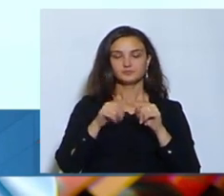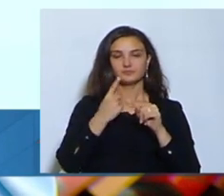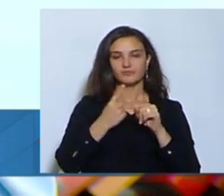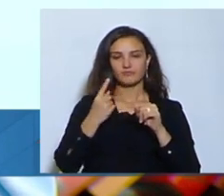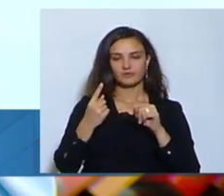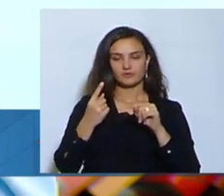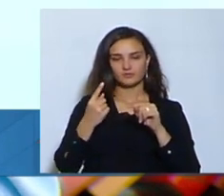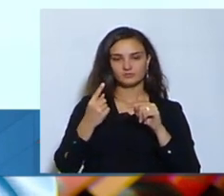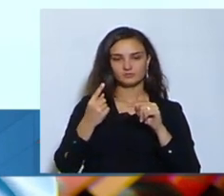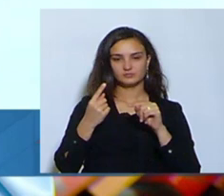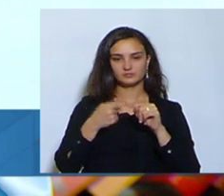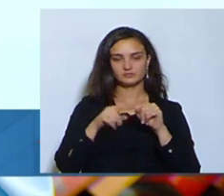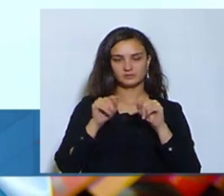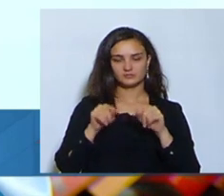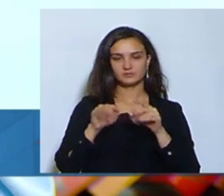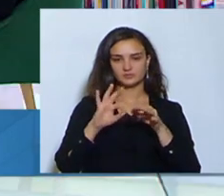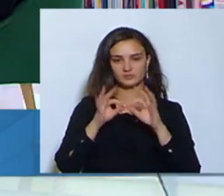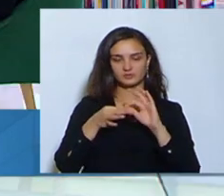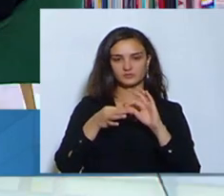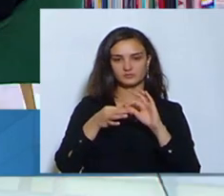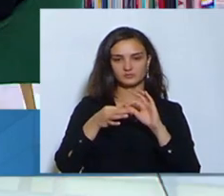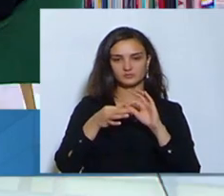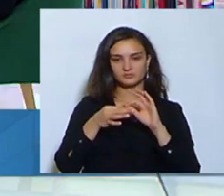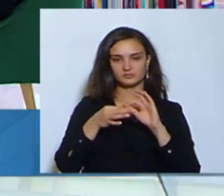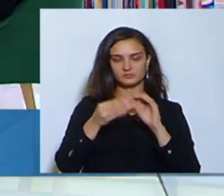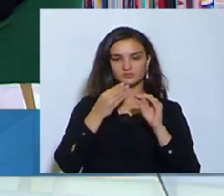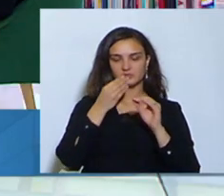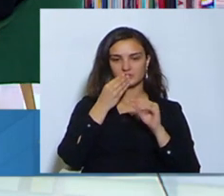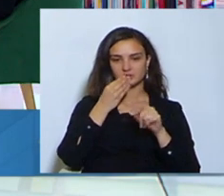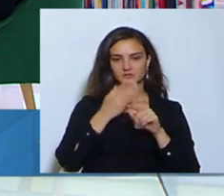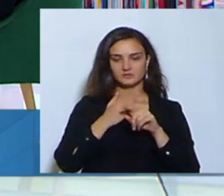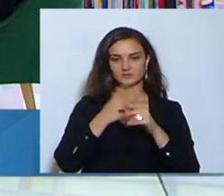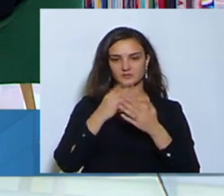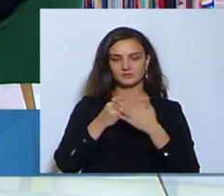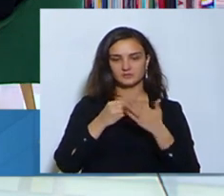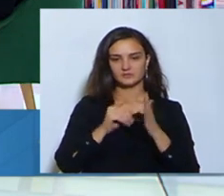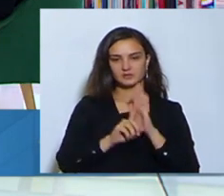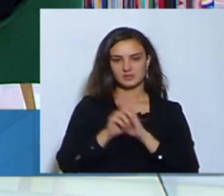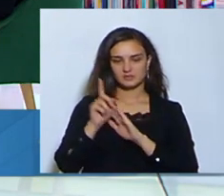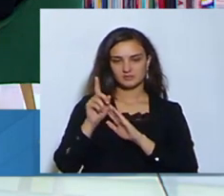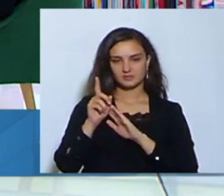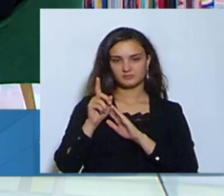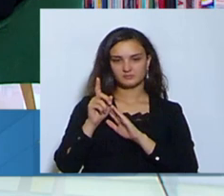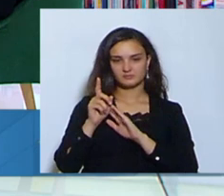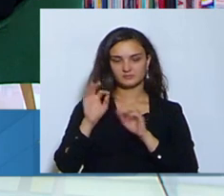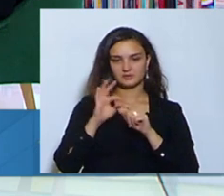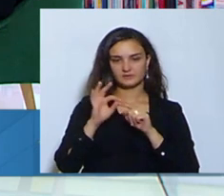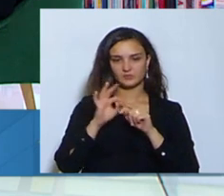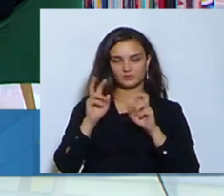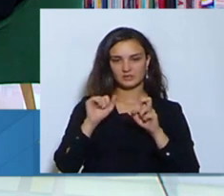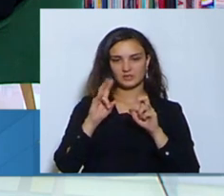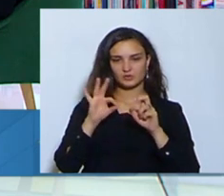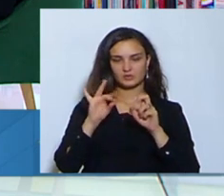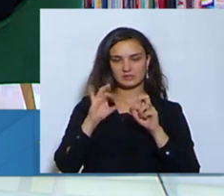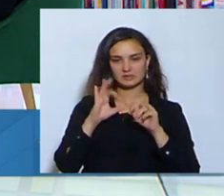თითო აი ამ კონკრეტულ კვებით აშლილობას აქვს თავისი დაწყება. ნერვული ანორექსია